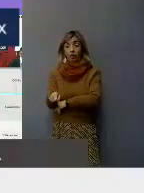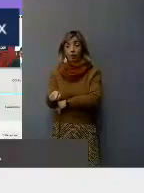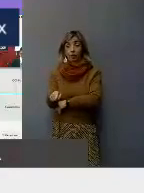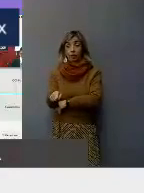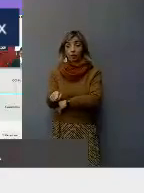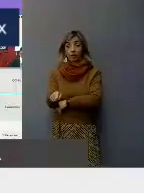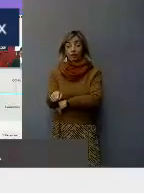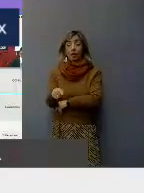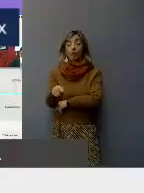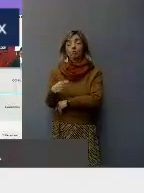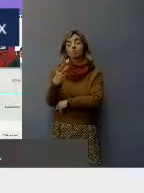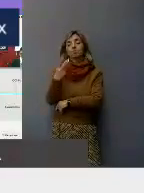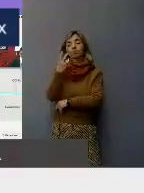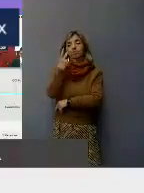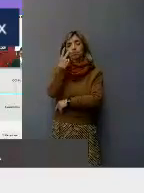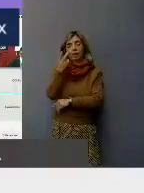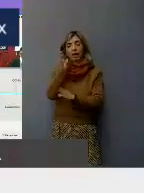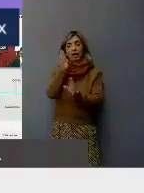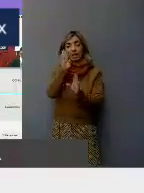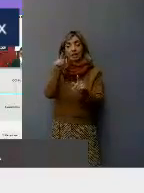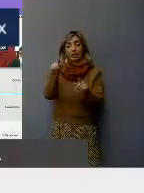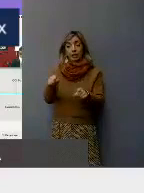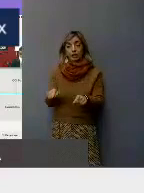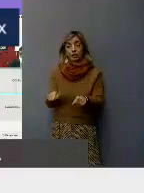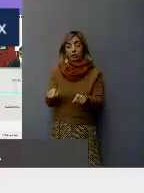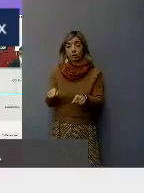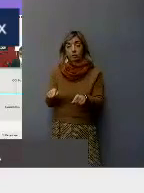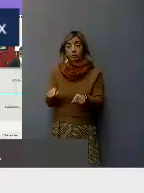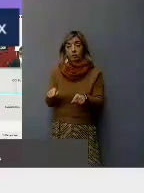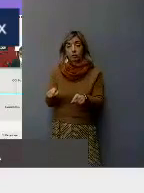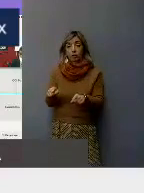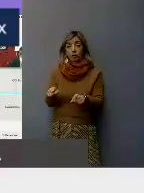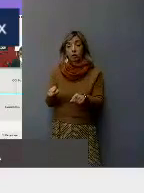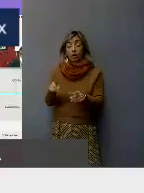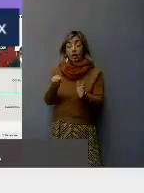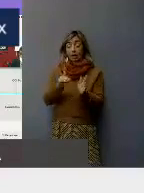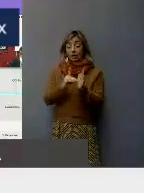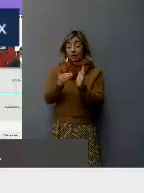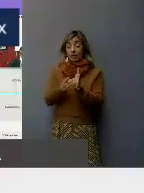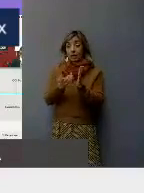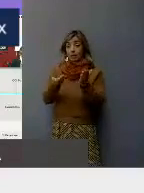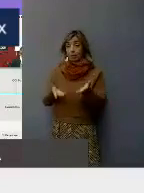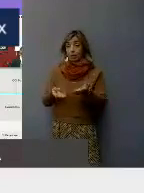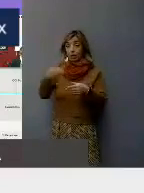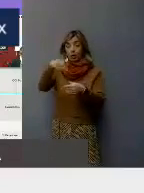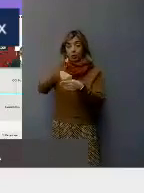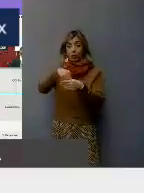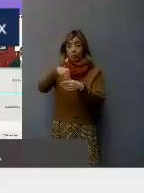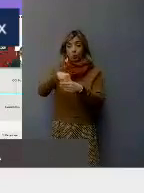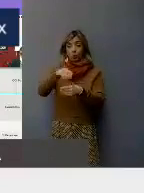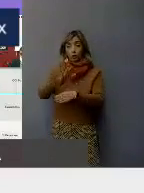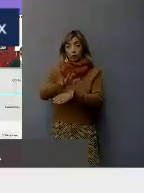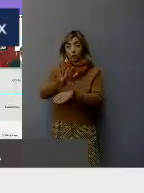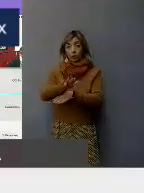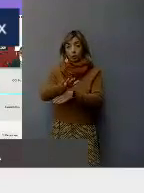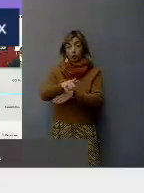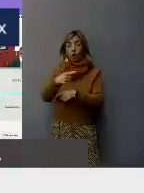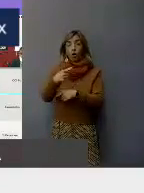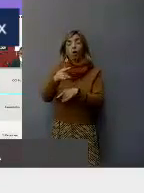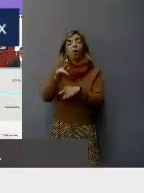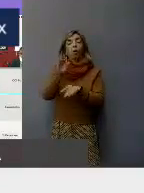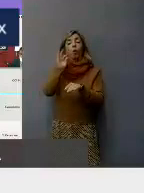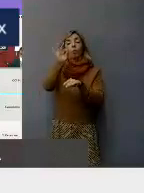attenzione il contenuto dell'odierna delibera al fine di sensibilizzarli